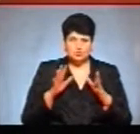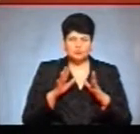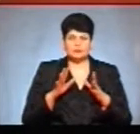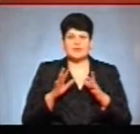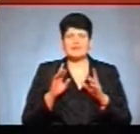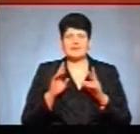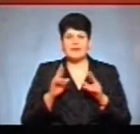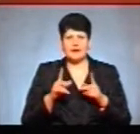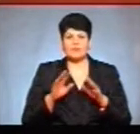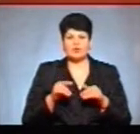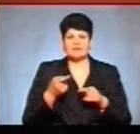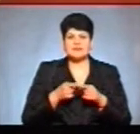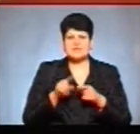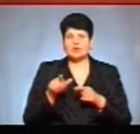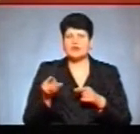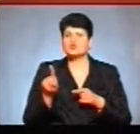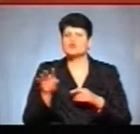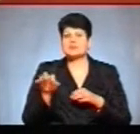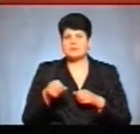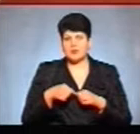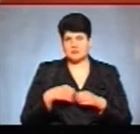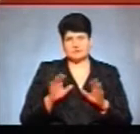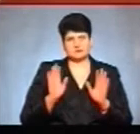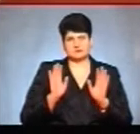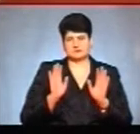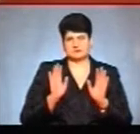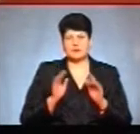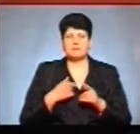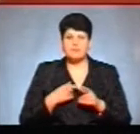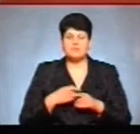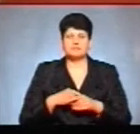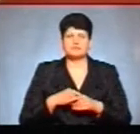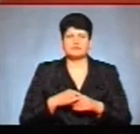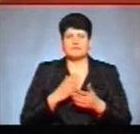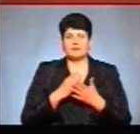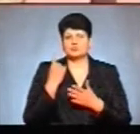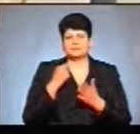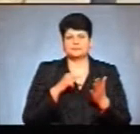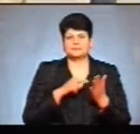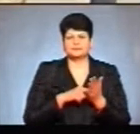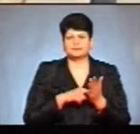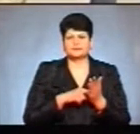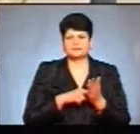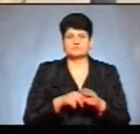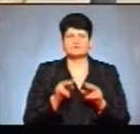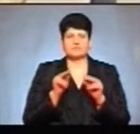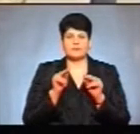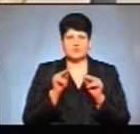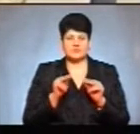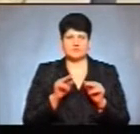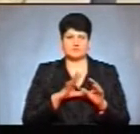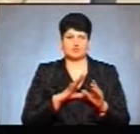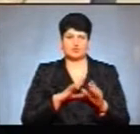як би потім у цих людей забрати щось, упаси Боже, ми переслідуємо одну єдину мету, щоб легалізовані були трудові